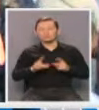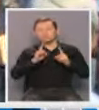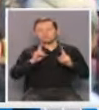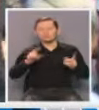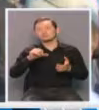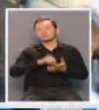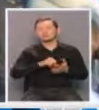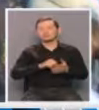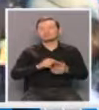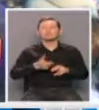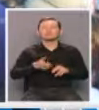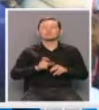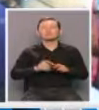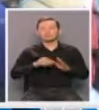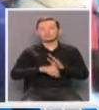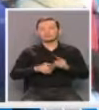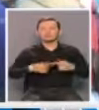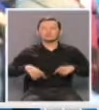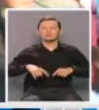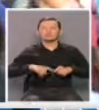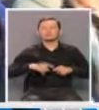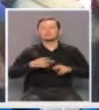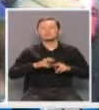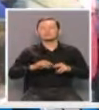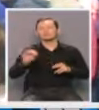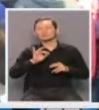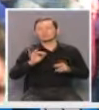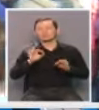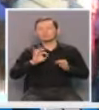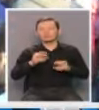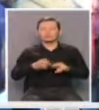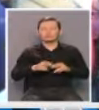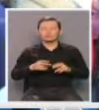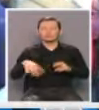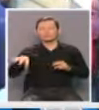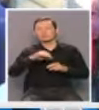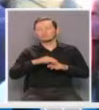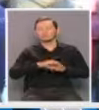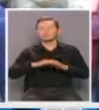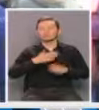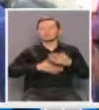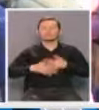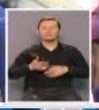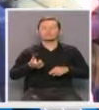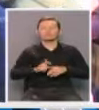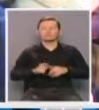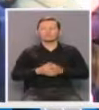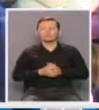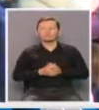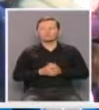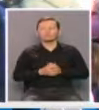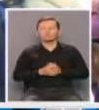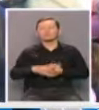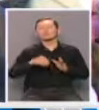біз үшін, өнер ұрандар үшін, қанша жыл сапарда жүрсек те, бұндай қарсы алулар, бұндай ұйымдастыру